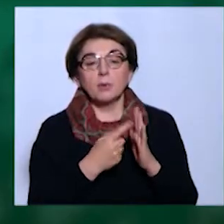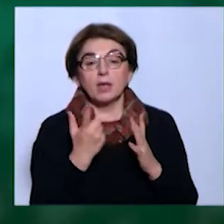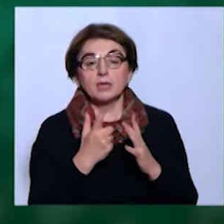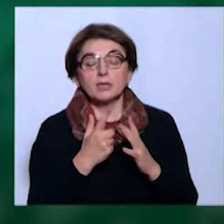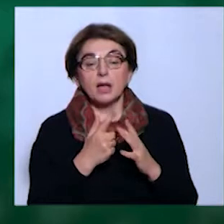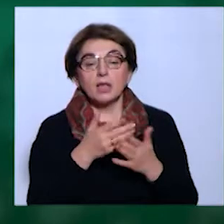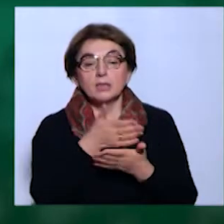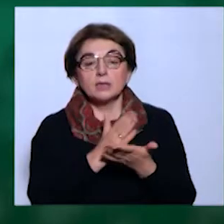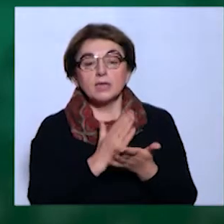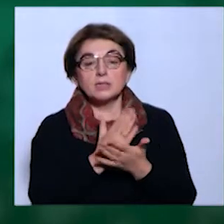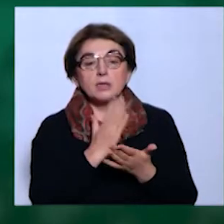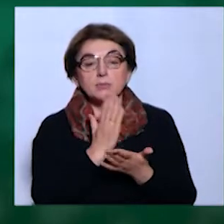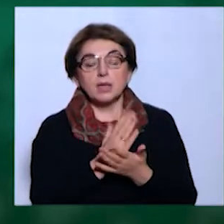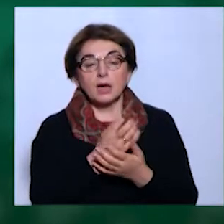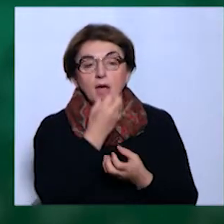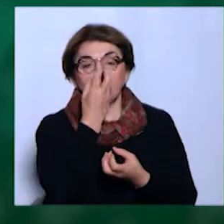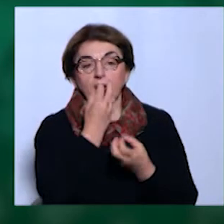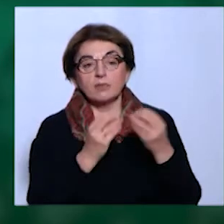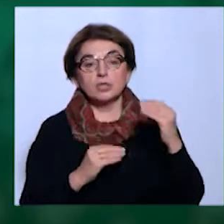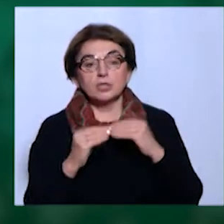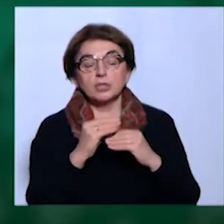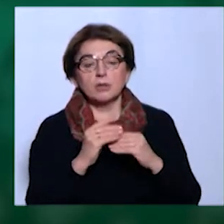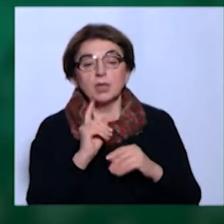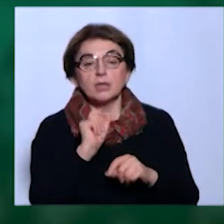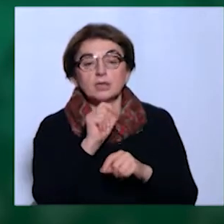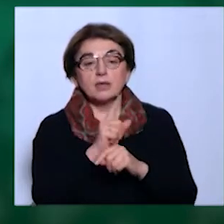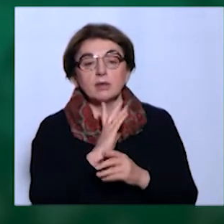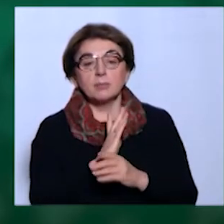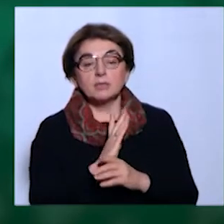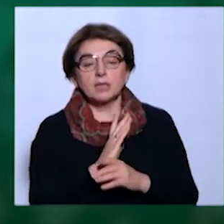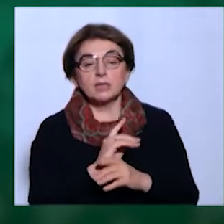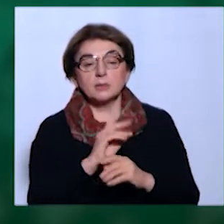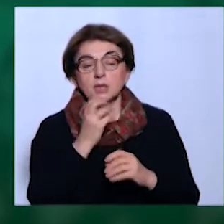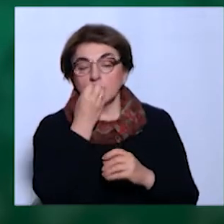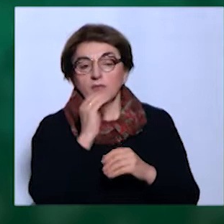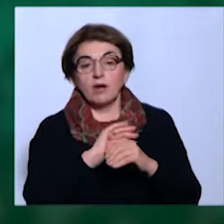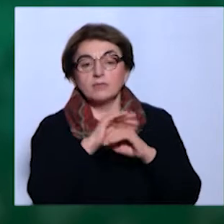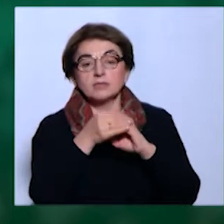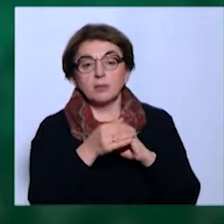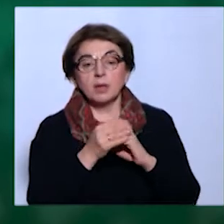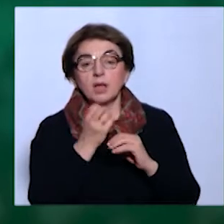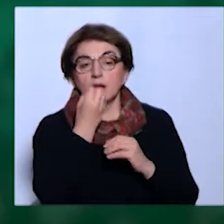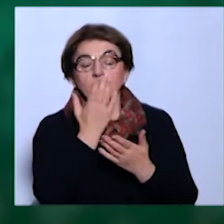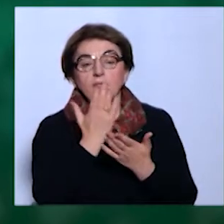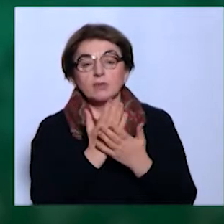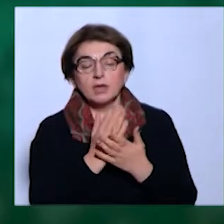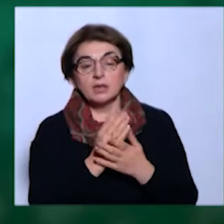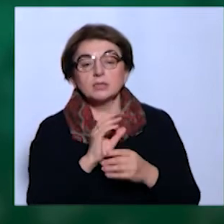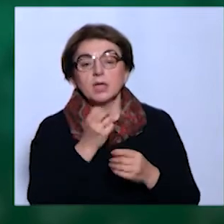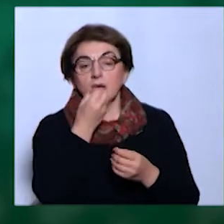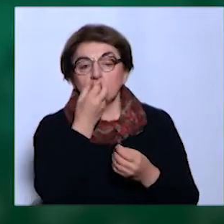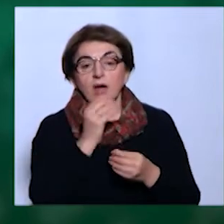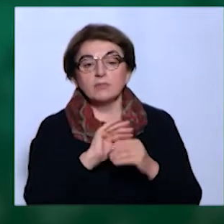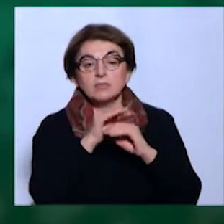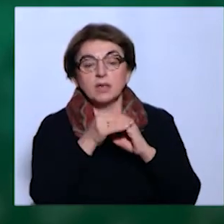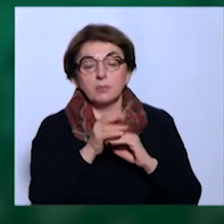shedgeba qvavili. Ra funktsias asrulebs qvavil safari. Qvavili qvavil safaris butkosa da